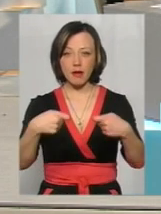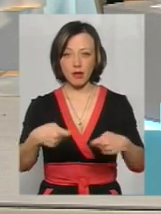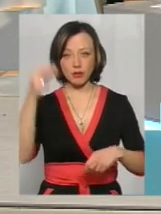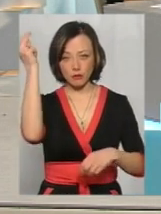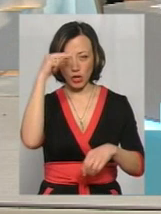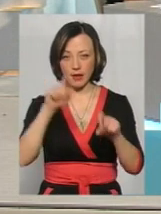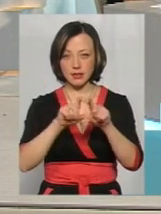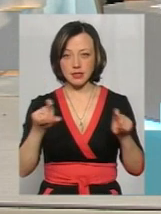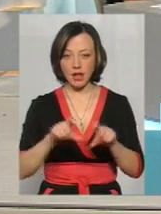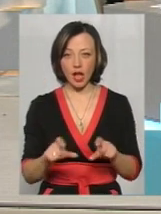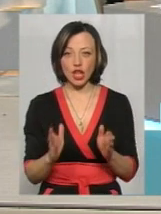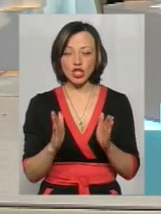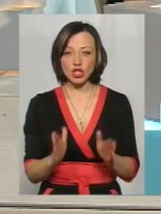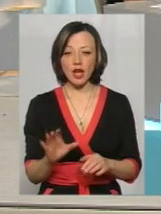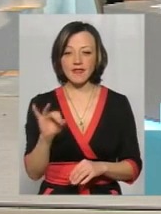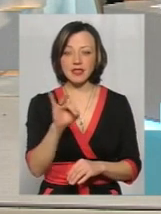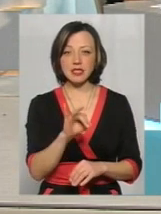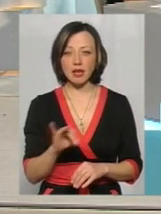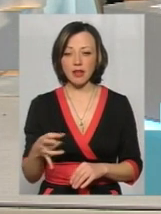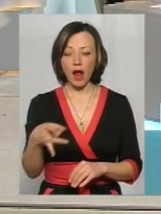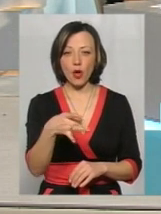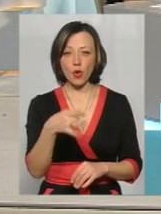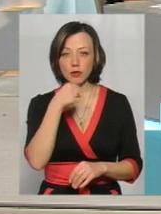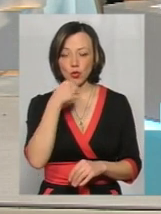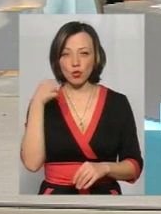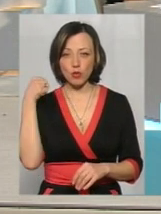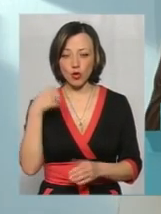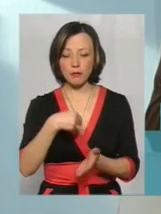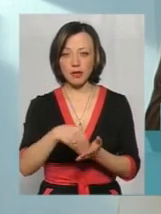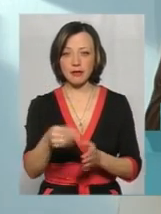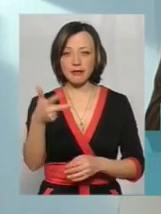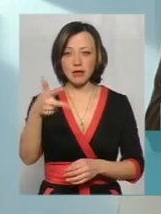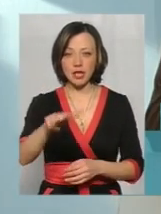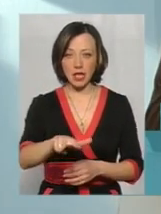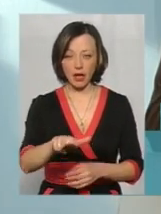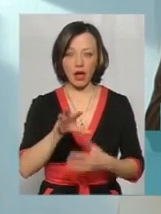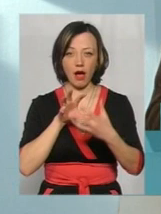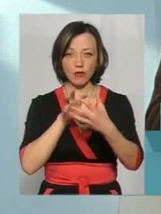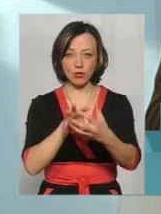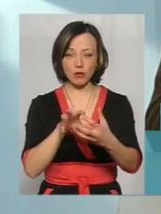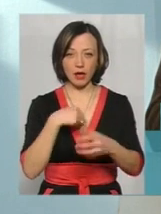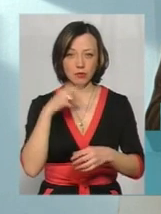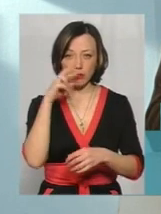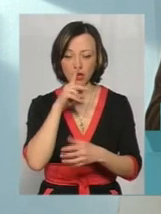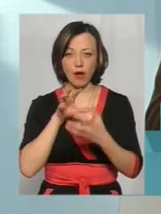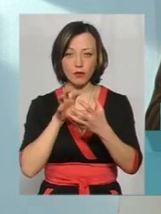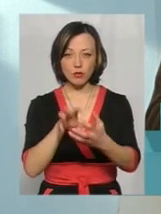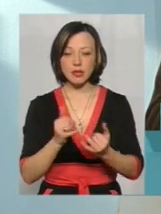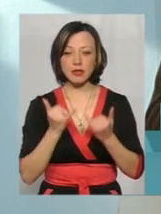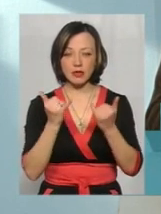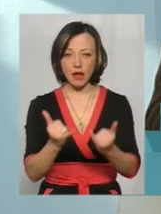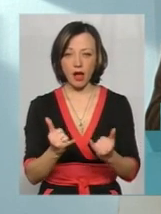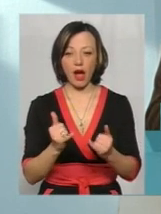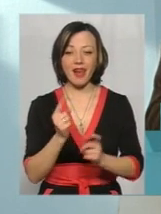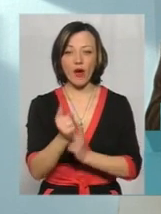навчальних закладів. Лише у Ізяславський район у минулому році було придбано 3, як я не помиляюся, автобуси для